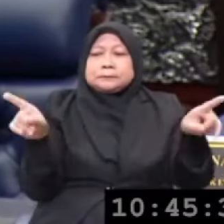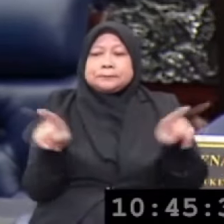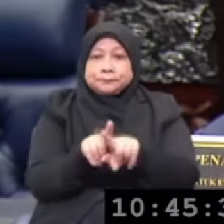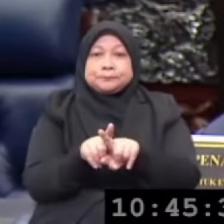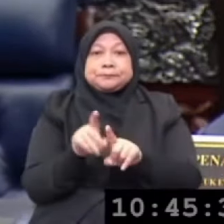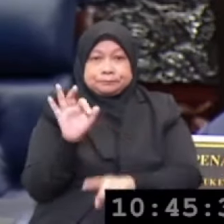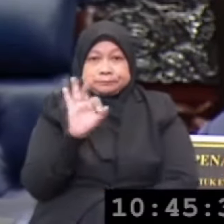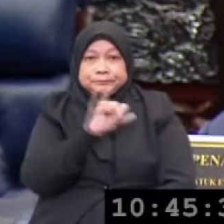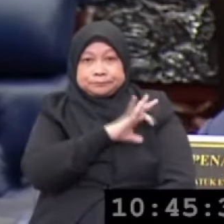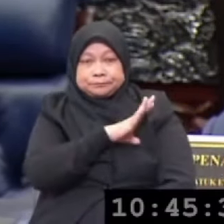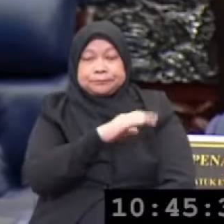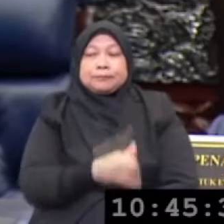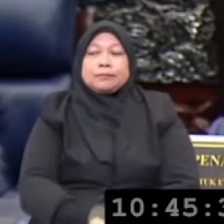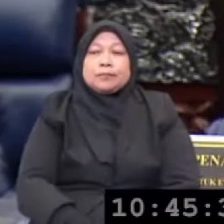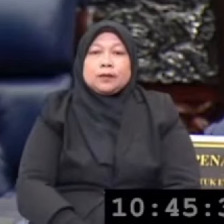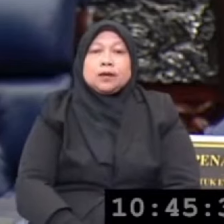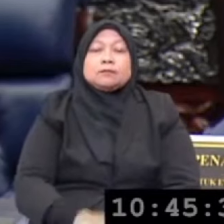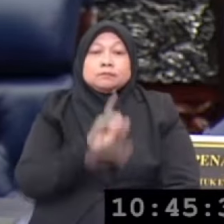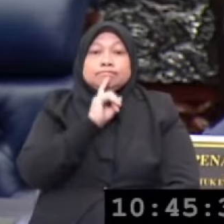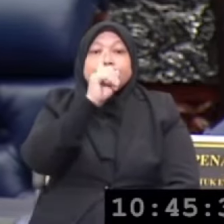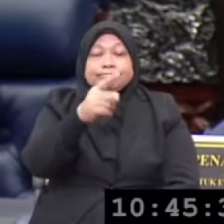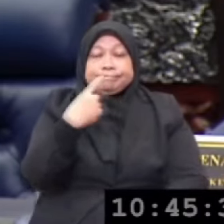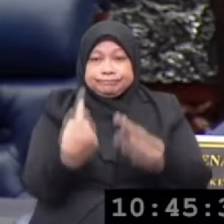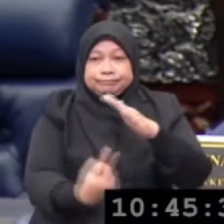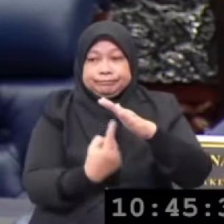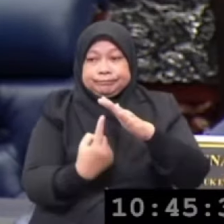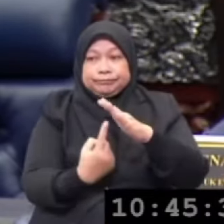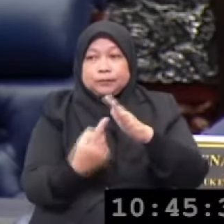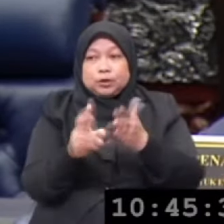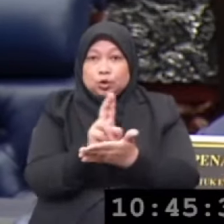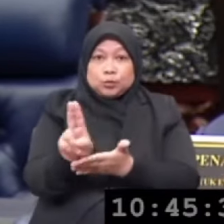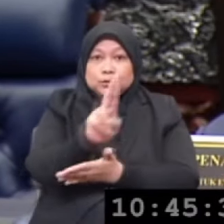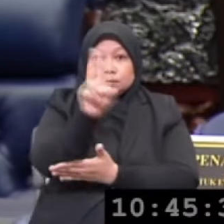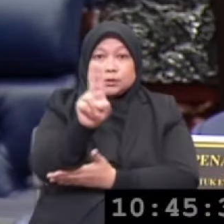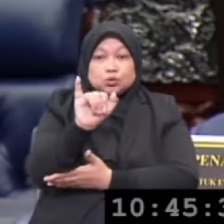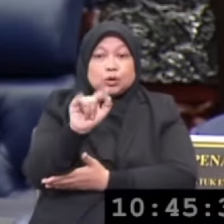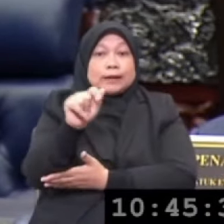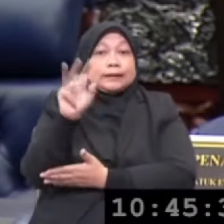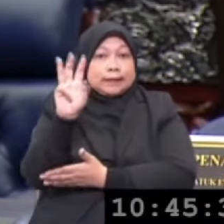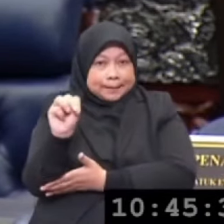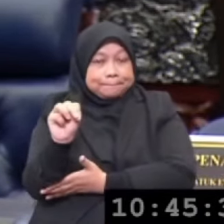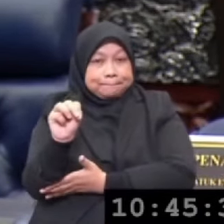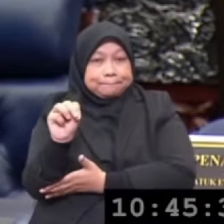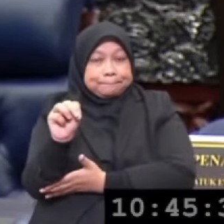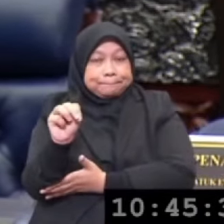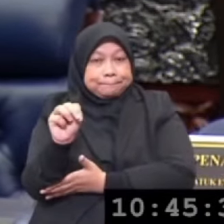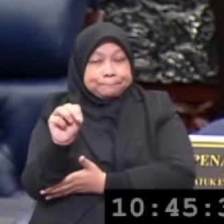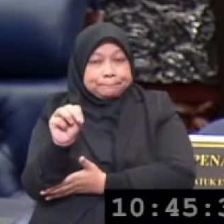sama. Silakan. Pada dasarnya, Universiti Teknologi MARA atau